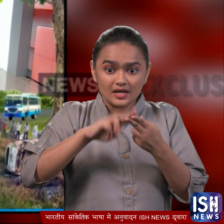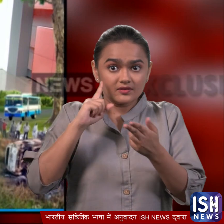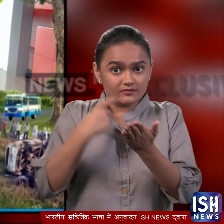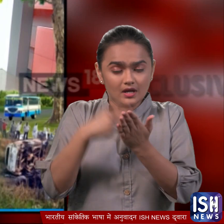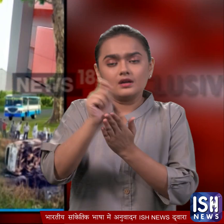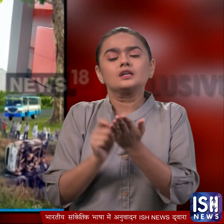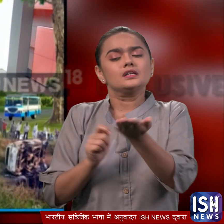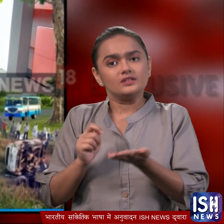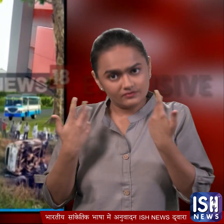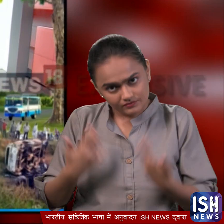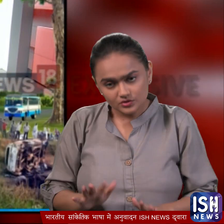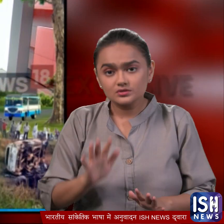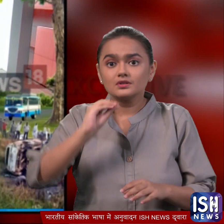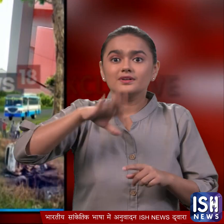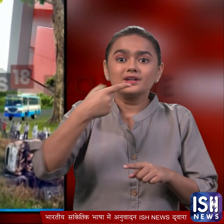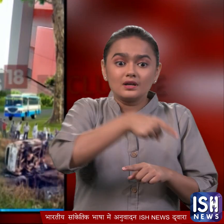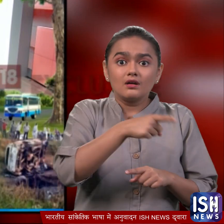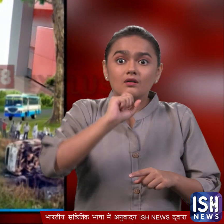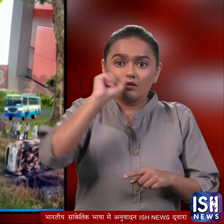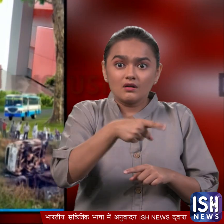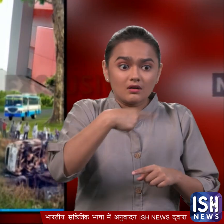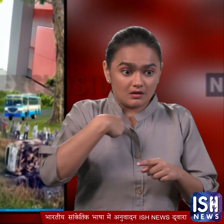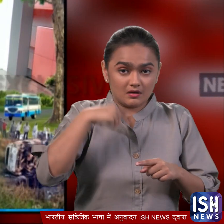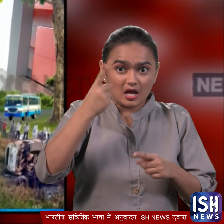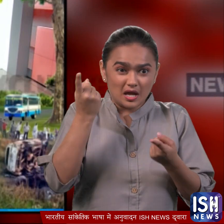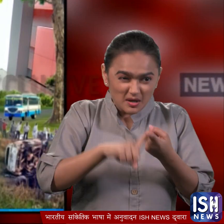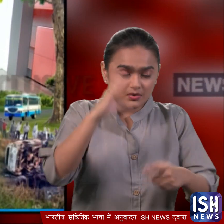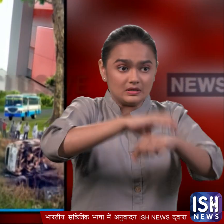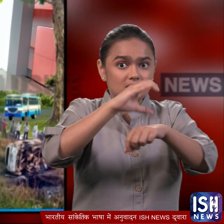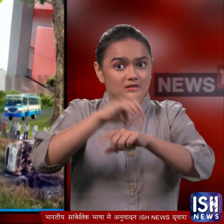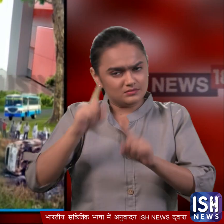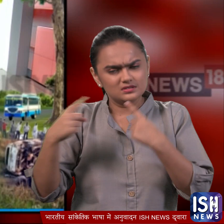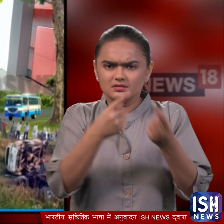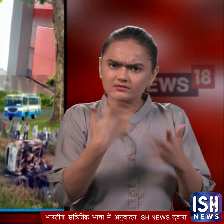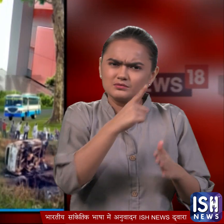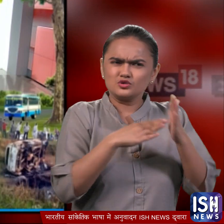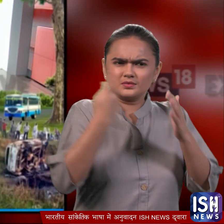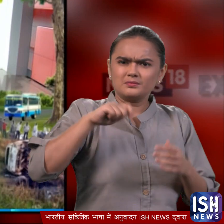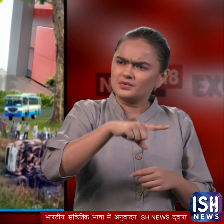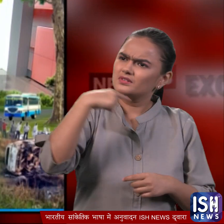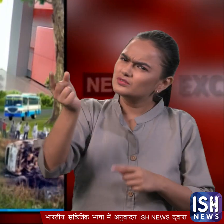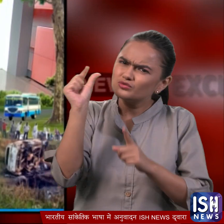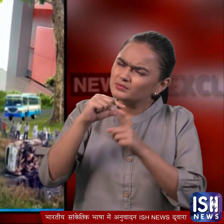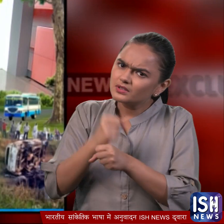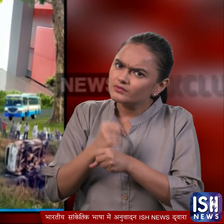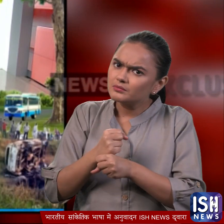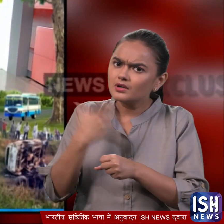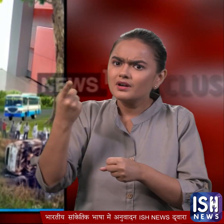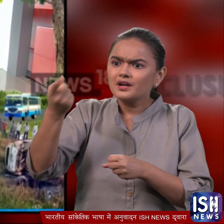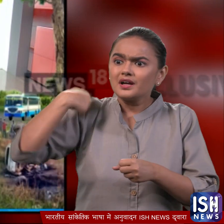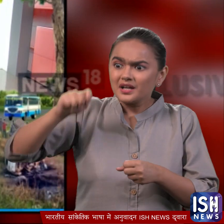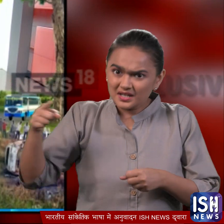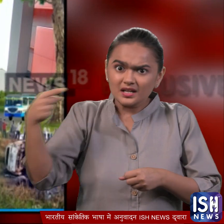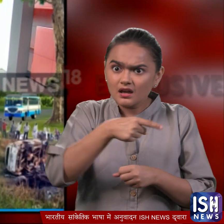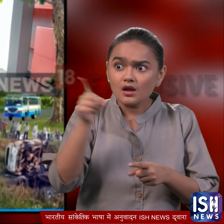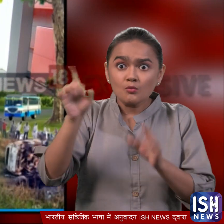में एफआईआर दर्ज हो चुकी है और न्यायिक जांच के आदेश भी दिए जा चुके हैं, लेकिन सुप्रीम कोर्ट ने यूपी सरकार की वकील से कहा कि उन